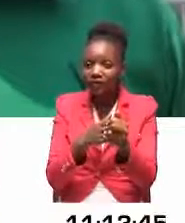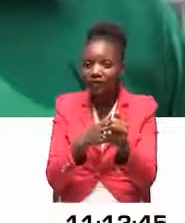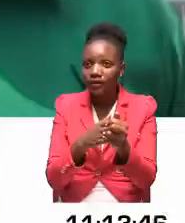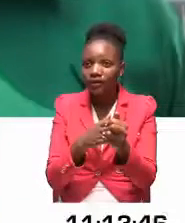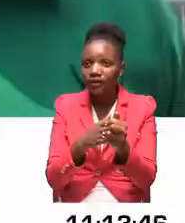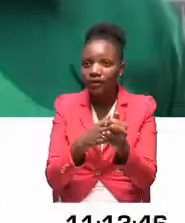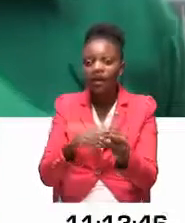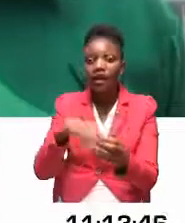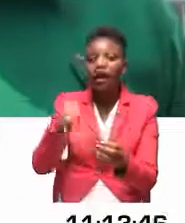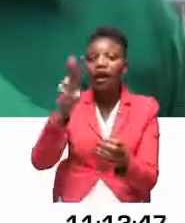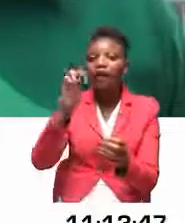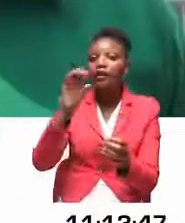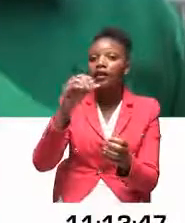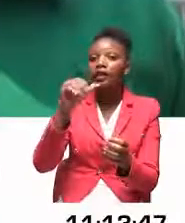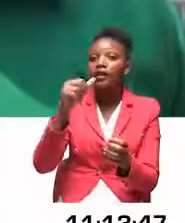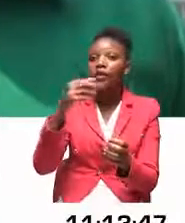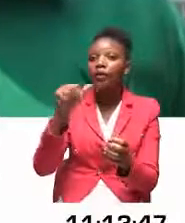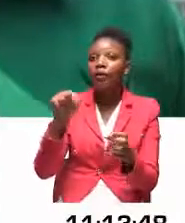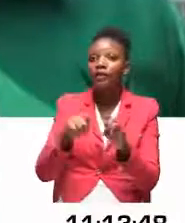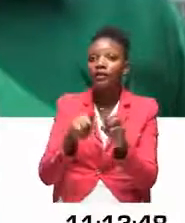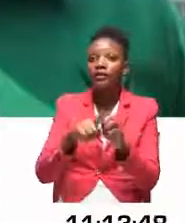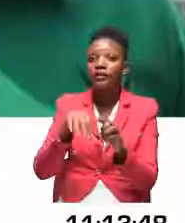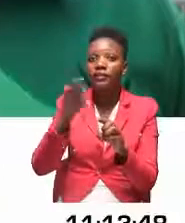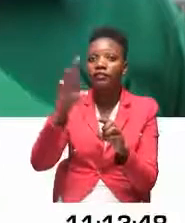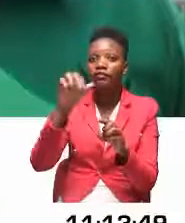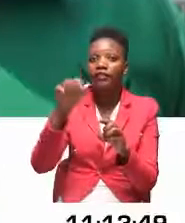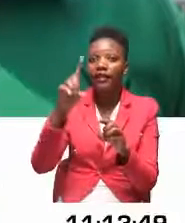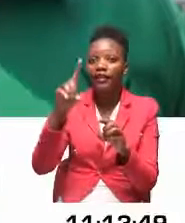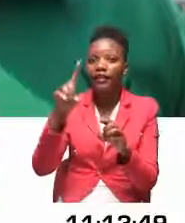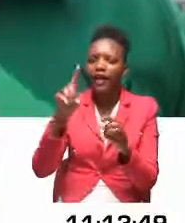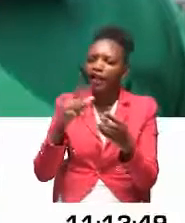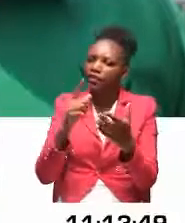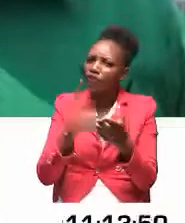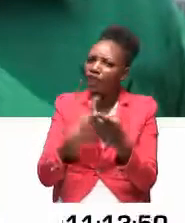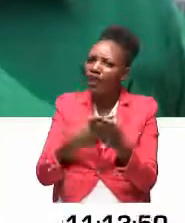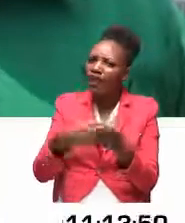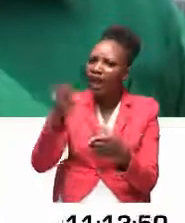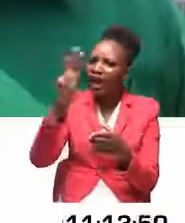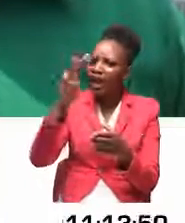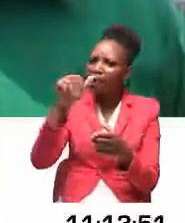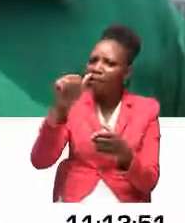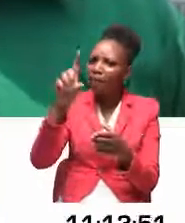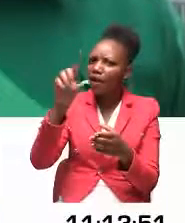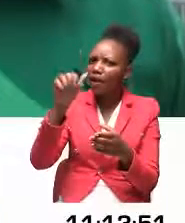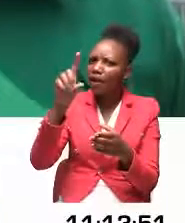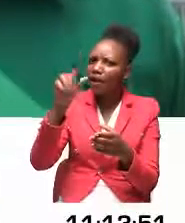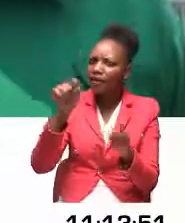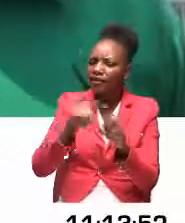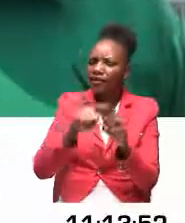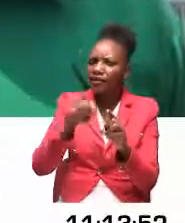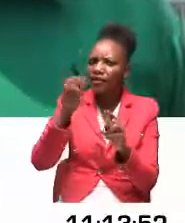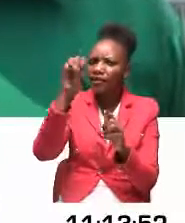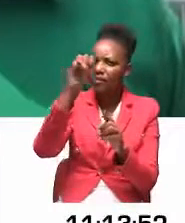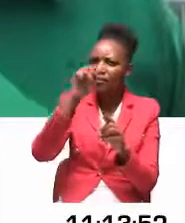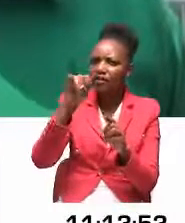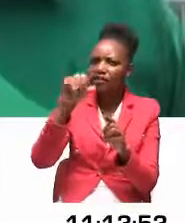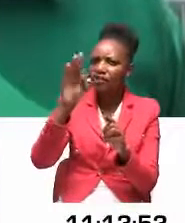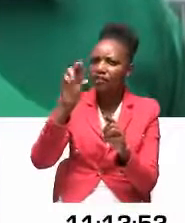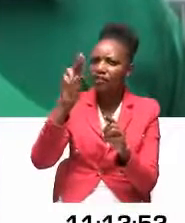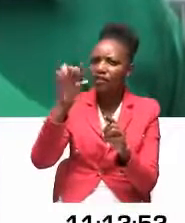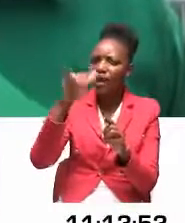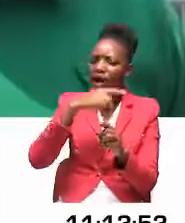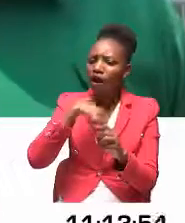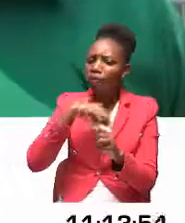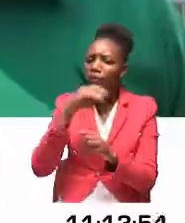Kina noekesa viongozi Kama Kina Fred Gumo so Kina Malala na Kina sifuna tafadali Sisi tunawaomba Kama wadogo